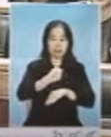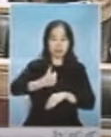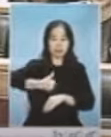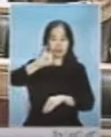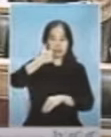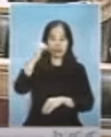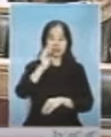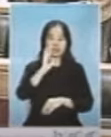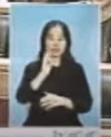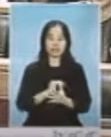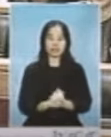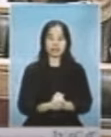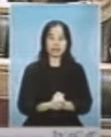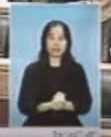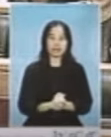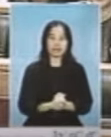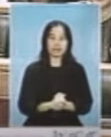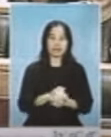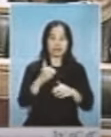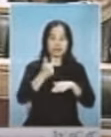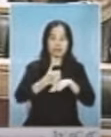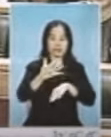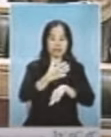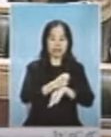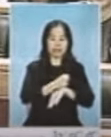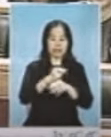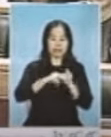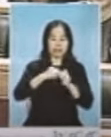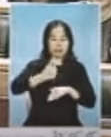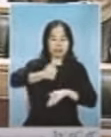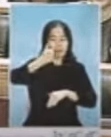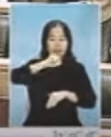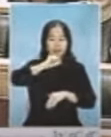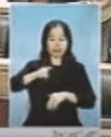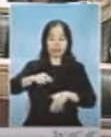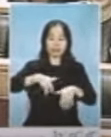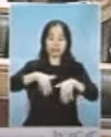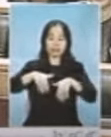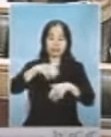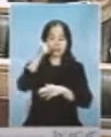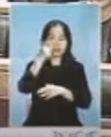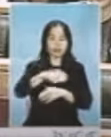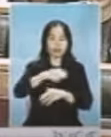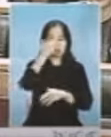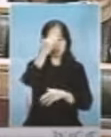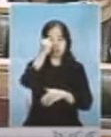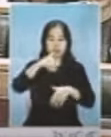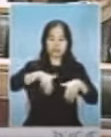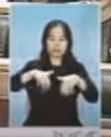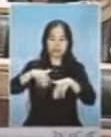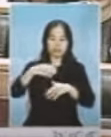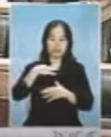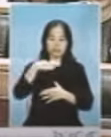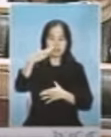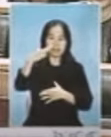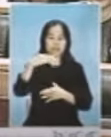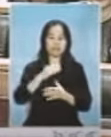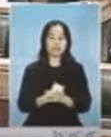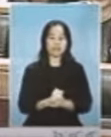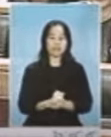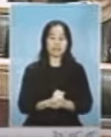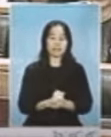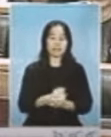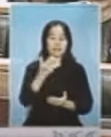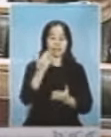ผ่นดินเป็นนักการเมืองไม่ได้ยิ่งใหญ่ไปกว่าประชาชนเพราะประชาชนเป็นคนเลือก